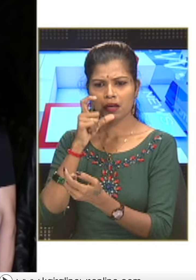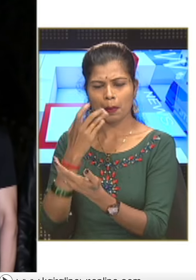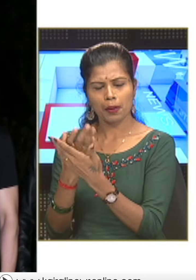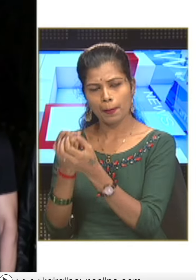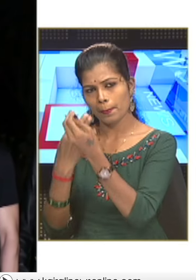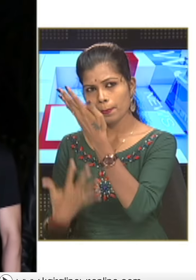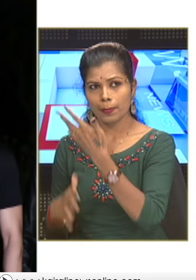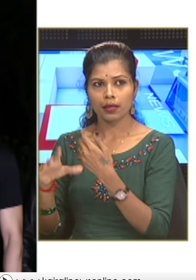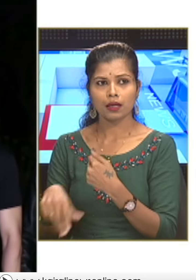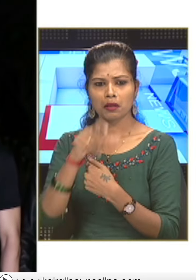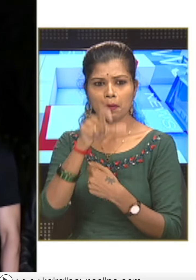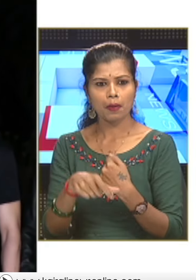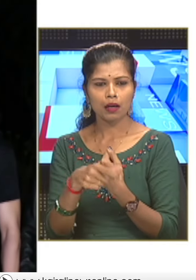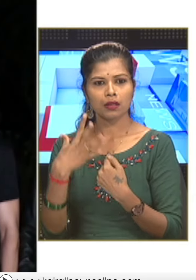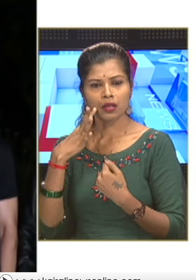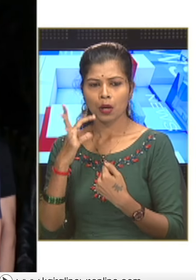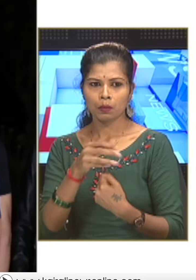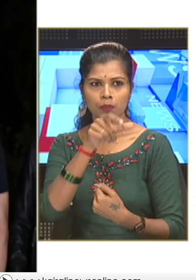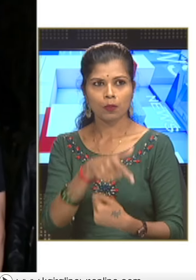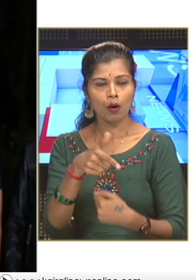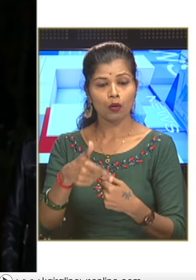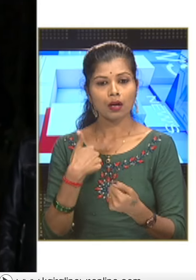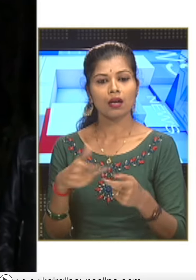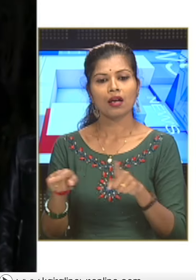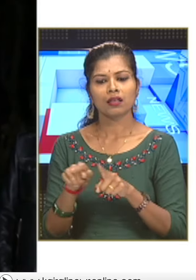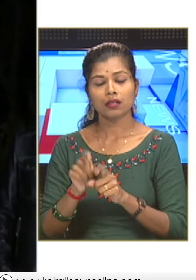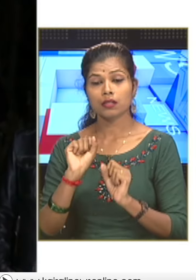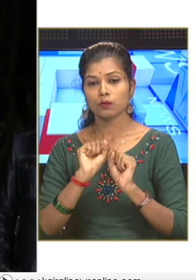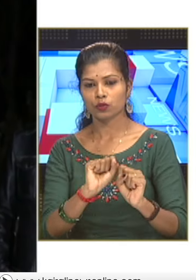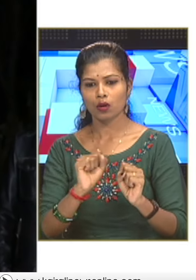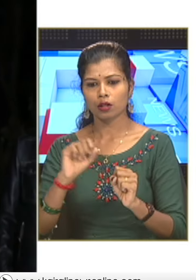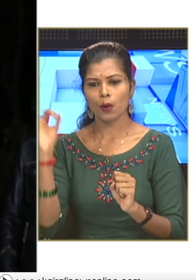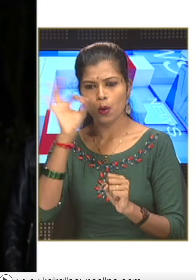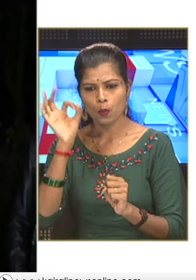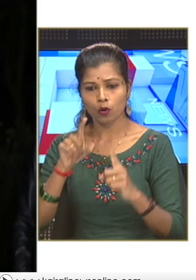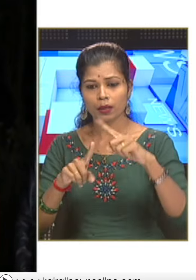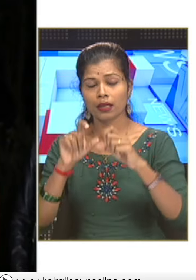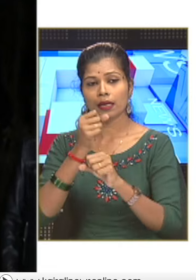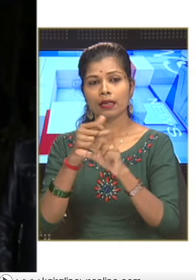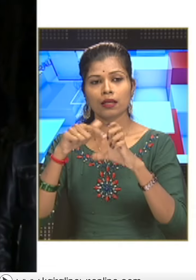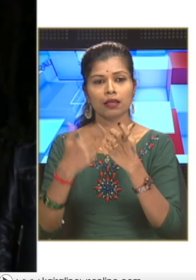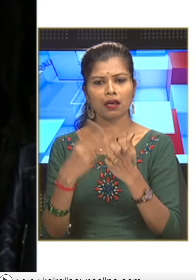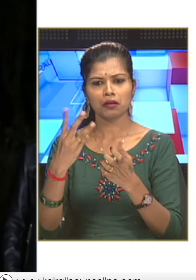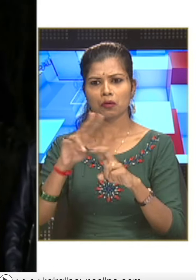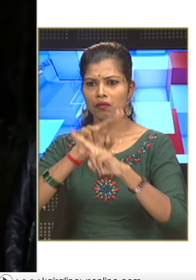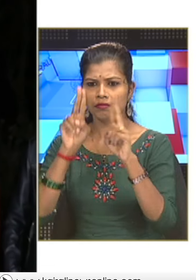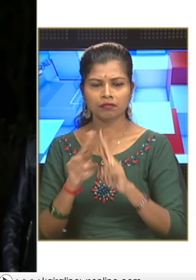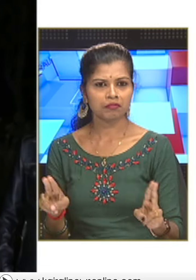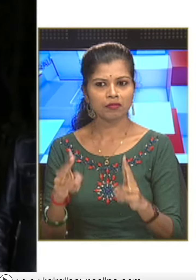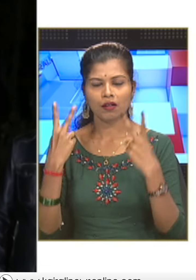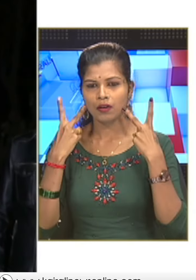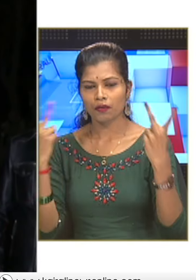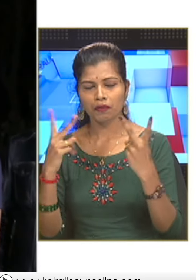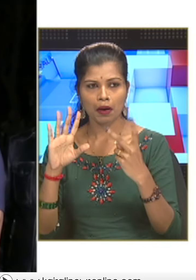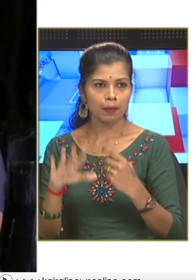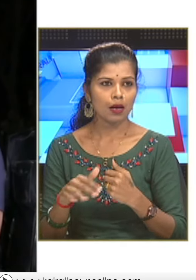ഖാൻ കഴിഞ്ഞാൽ ഏറ്റവും താരമൂല്യമുള്ള നടനാണ് സൽമാൻ ഖാൻ സൽമാൻ ഖാന്റെതായി ഏറ്റവും ഒടുവിൽ പ്രദർശനത്തിനെത്തിയ ടൈഗർ ത്രീ ആഗോളതലത്തിൽ 444 കോടി